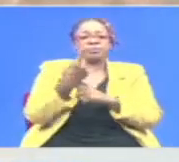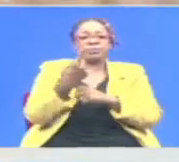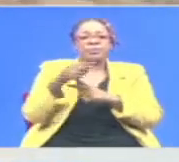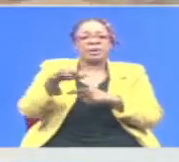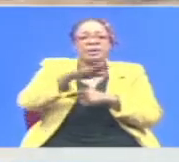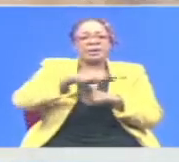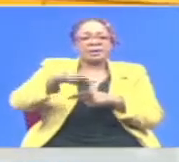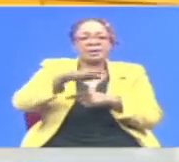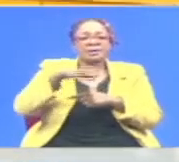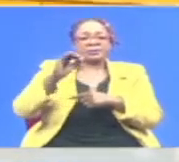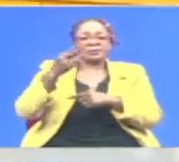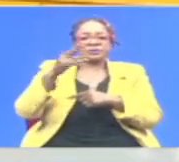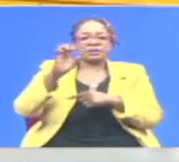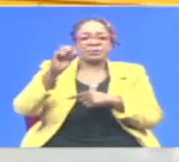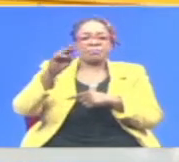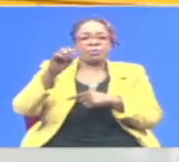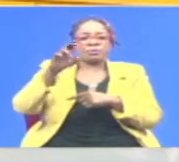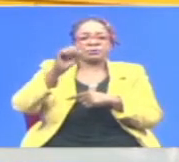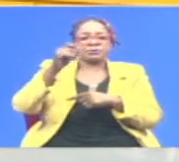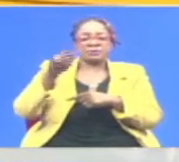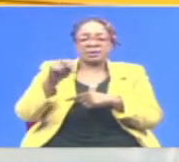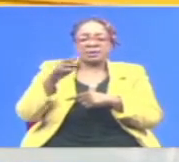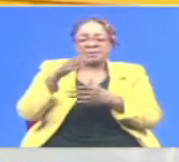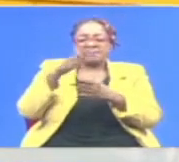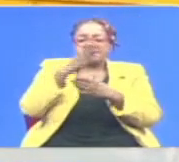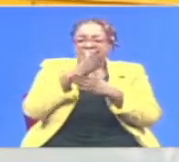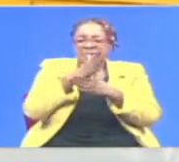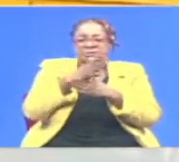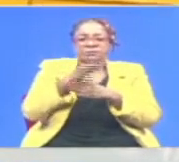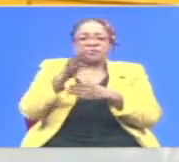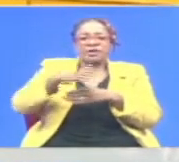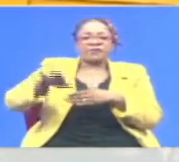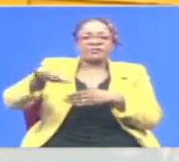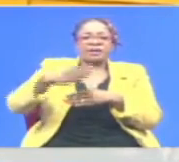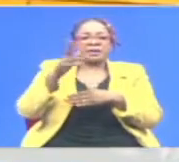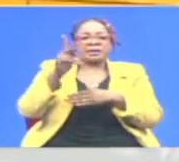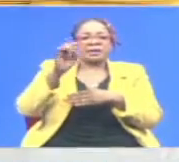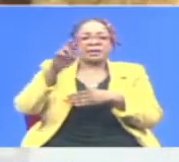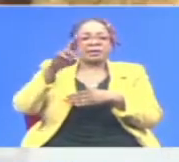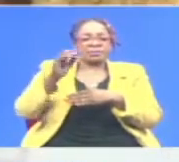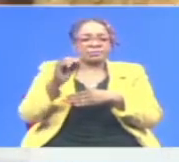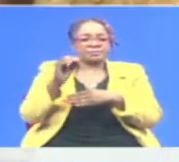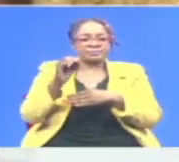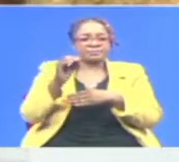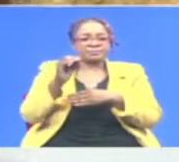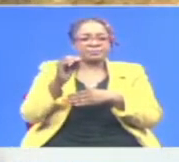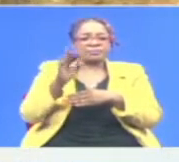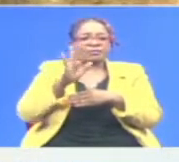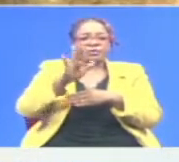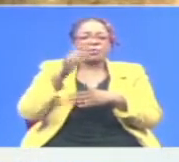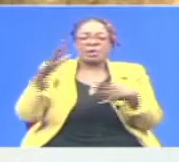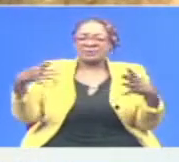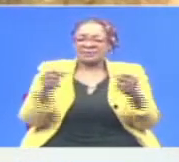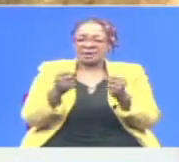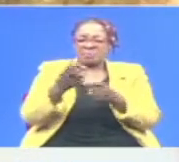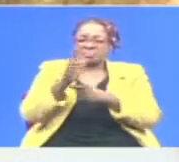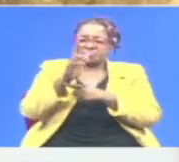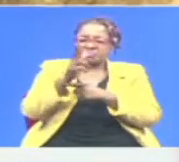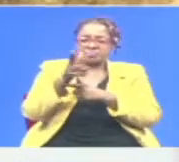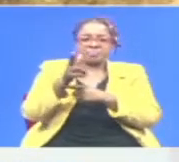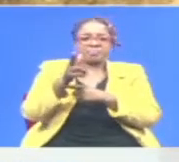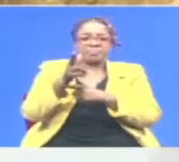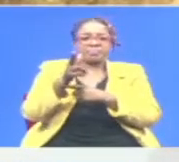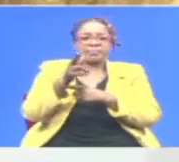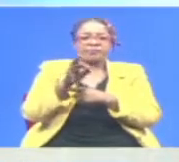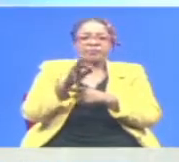la Chemusan lililoko katikati mabonde la Kerio. Kwanza wavamiaji walipiga risasi kio cha mbele cha